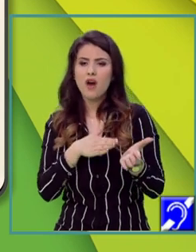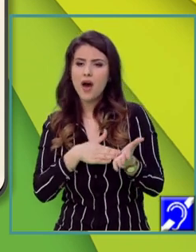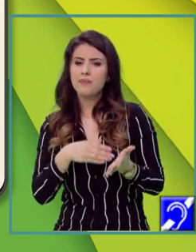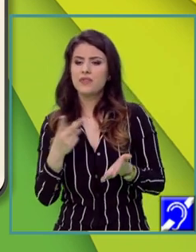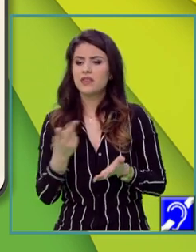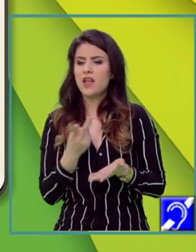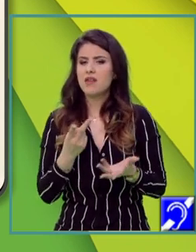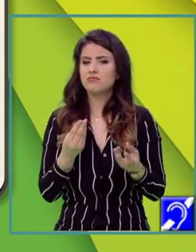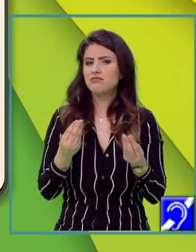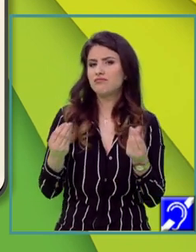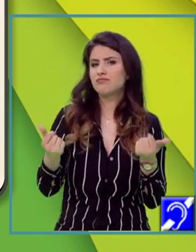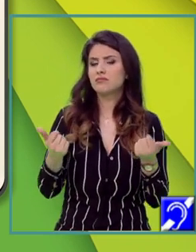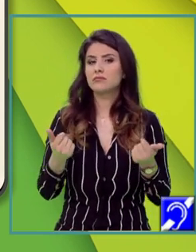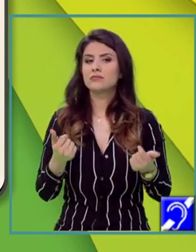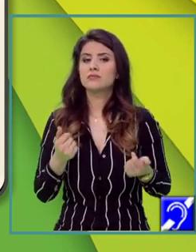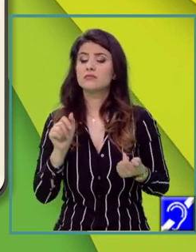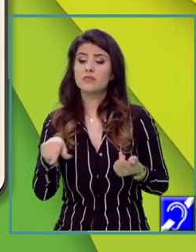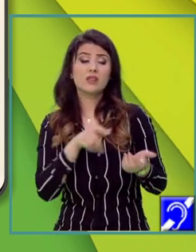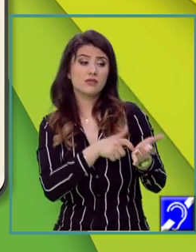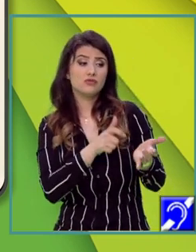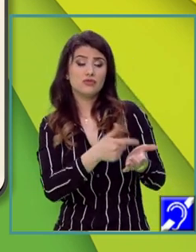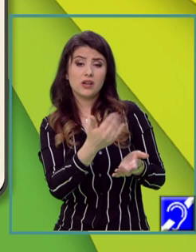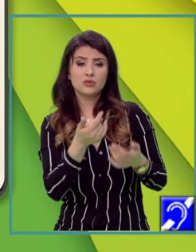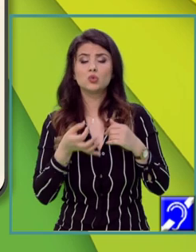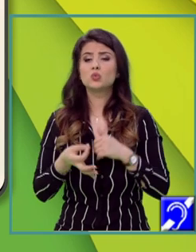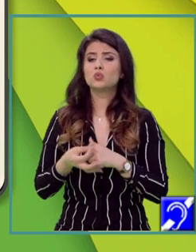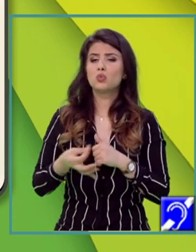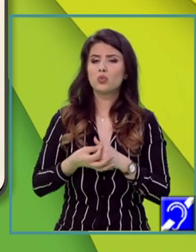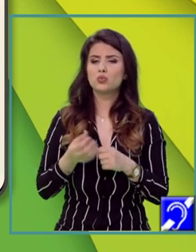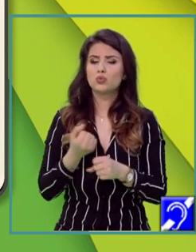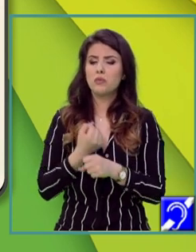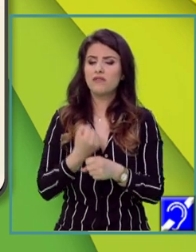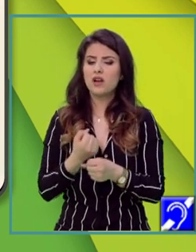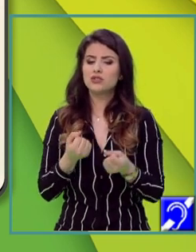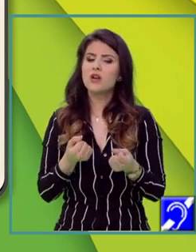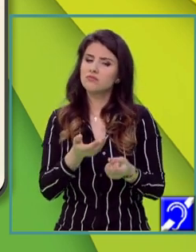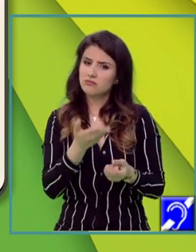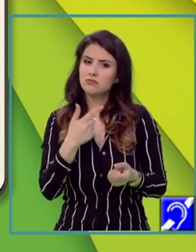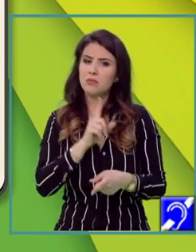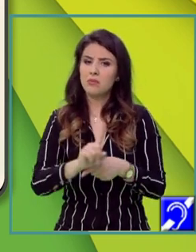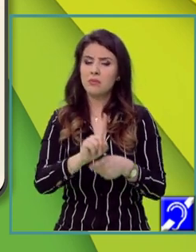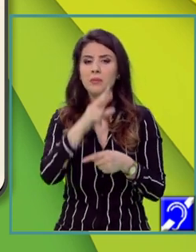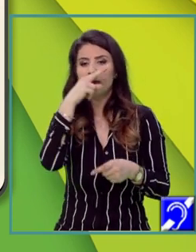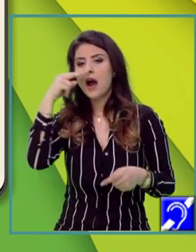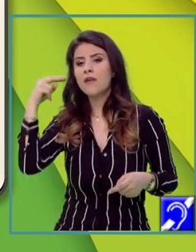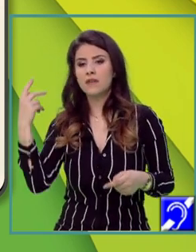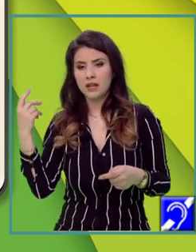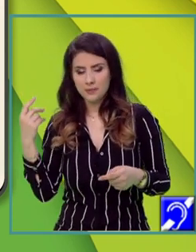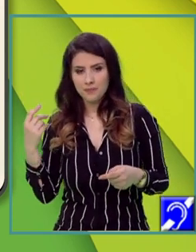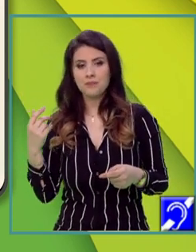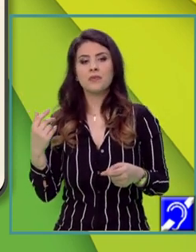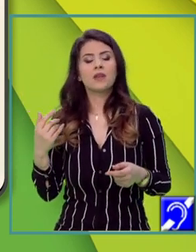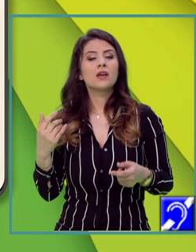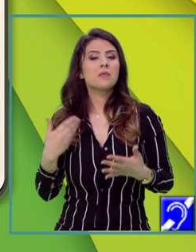spirit pragmatic iar cere soțului clarificarea situației materiale în eventualitatea de a lui pe